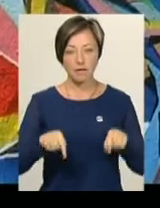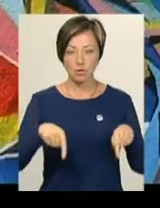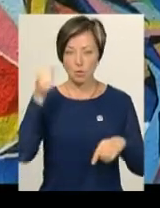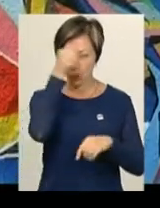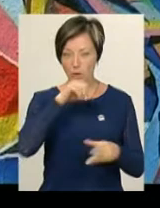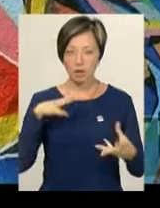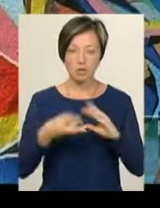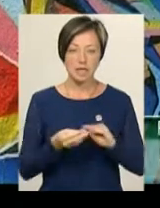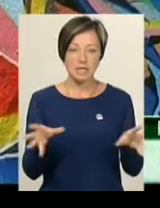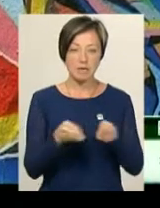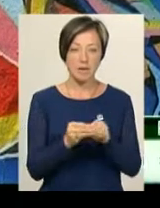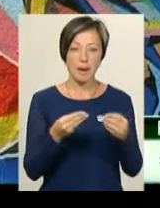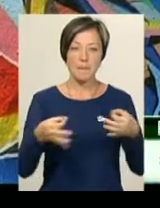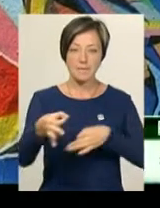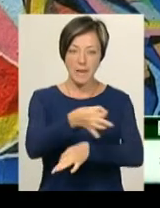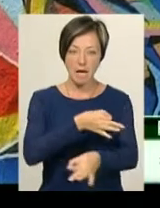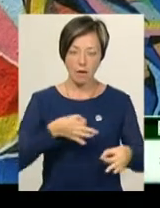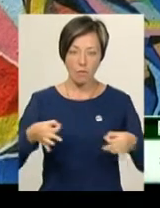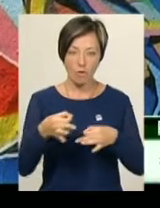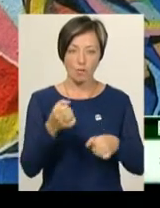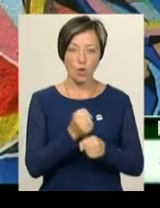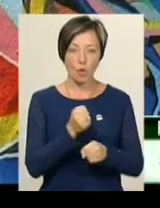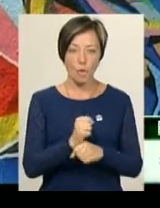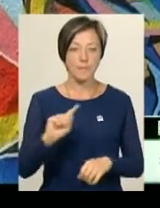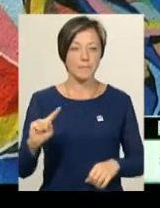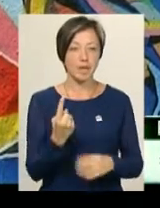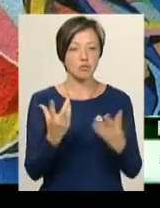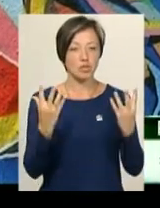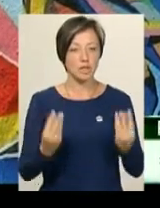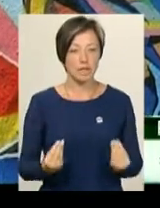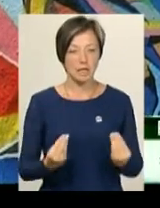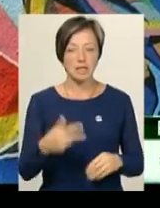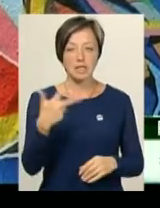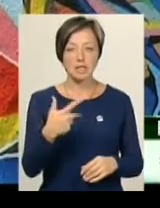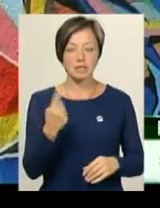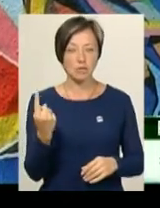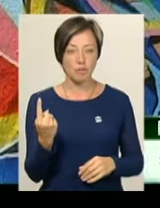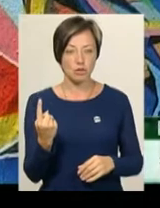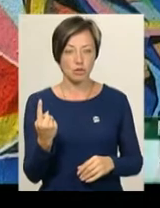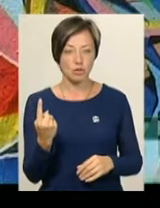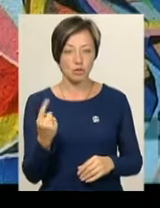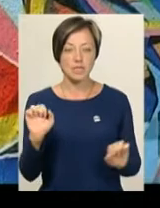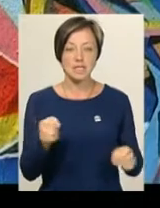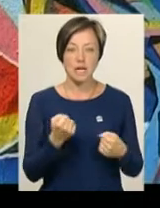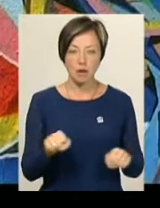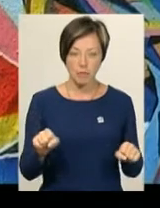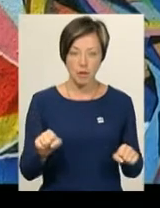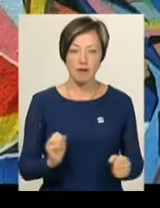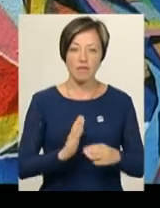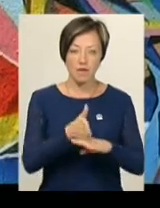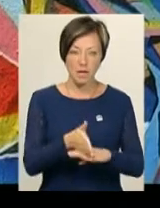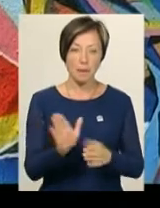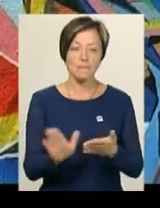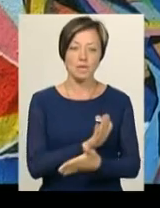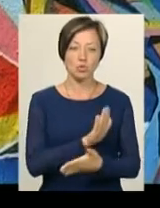результат наших спільних перемовин, робимо перший день, 31 серпня, вхід